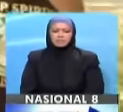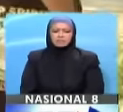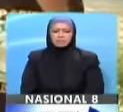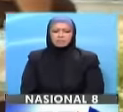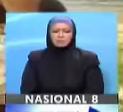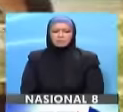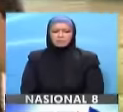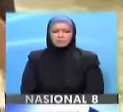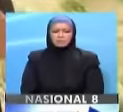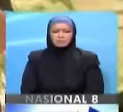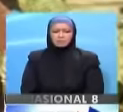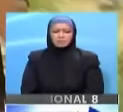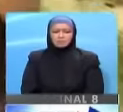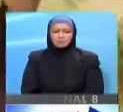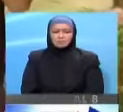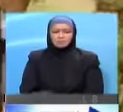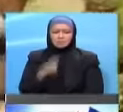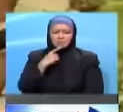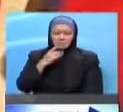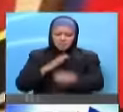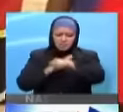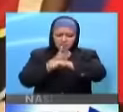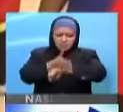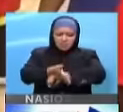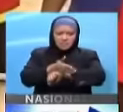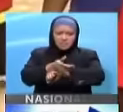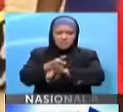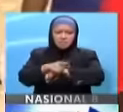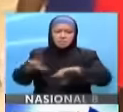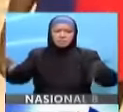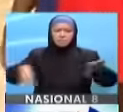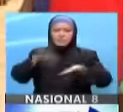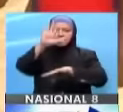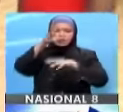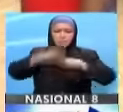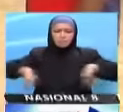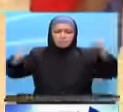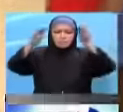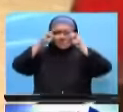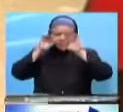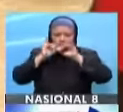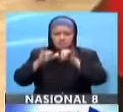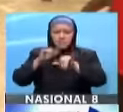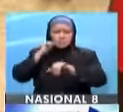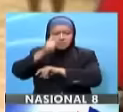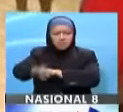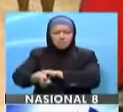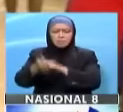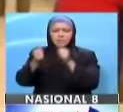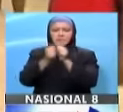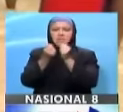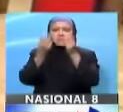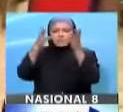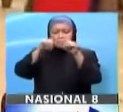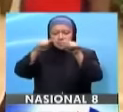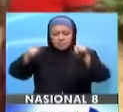Sementara itu, ibadah korban yang dirancang diadakan di 5 buah masjid akan diteruskan esok dengan beberapa lokasi bertukar.